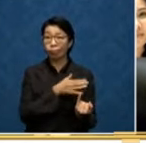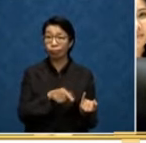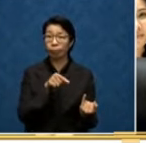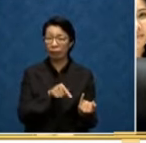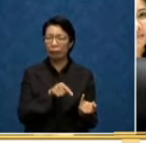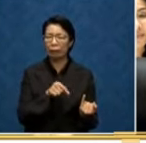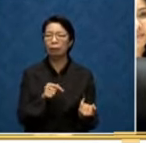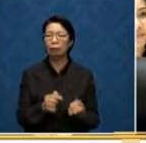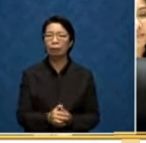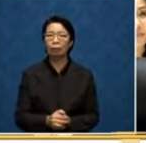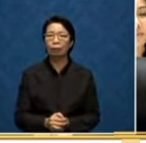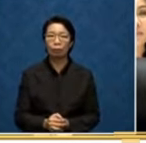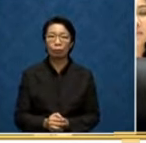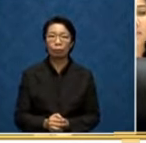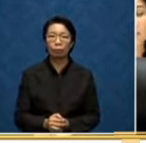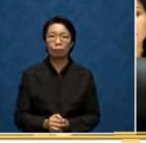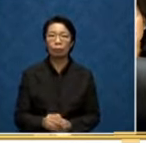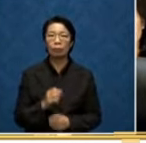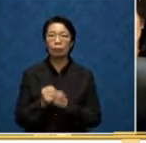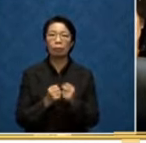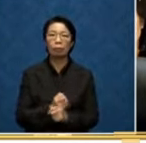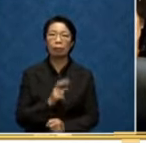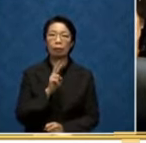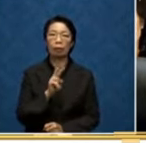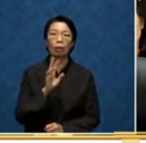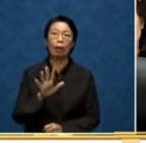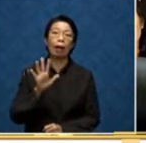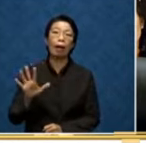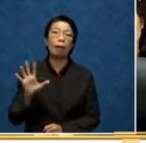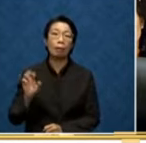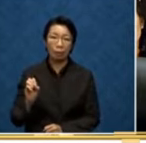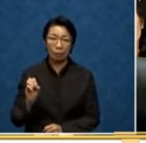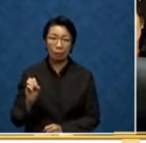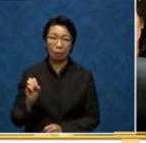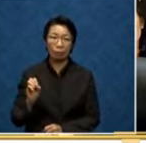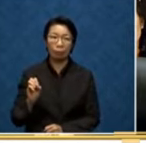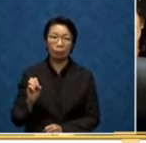อบครัวพ.ศ. 2550ประจำปี